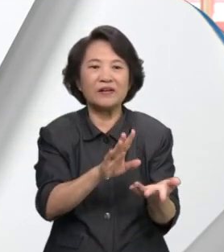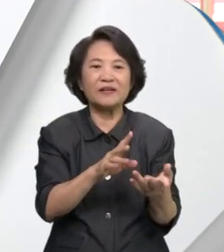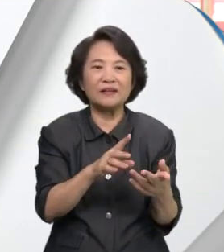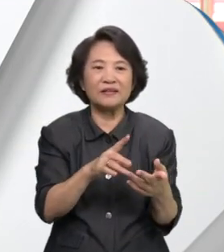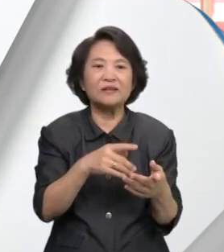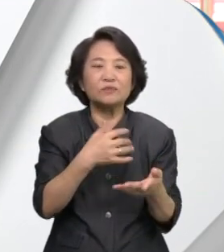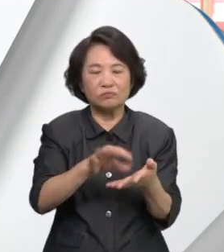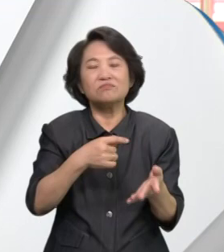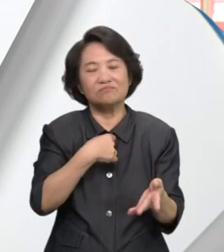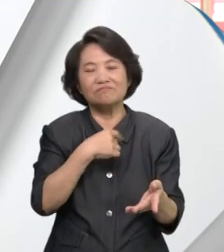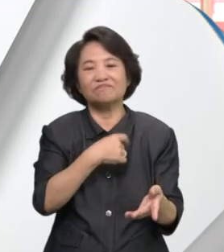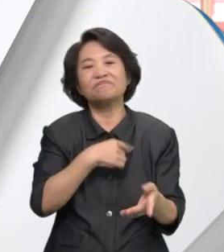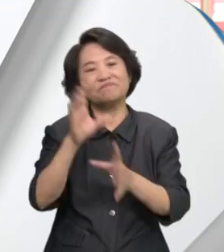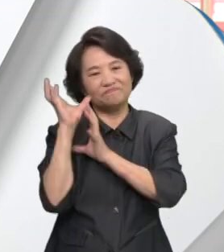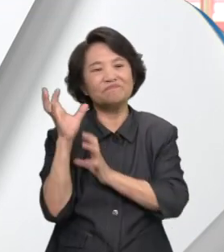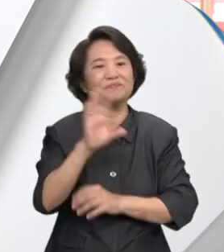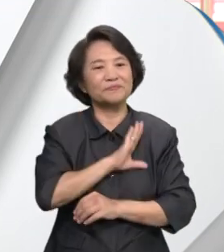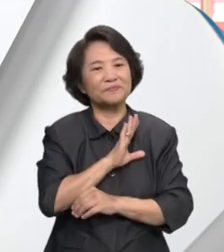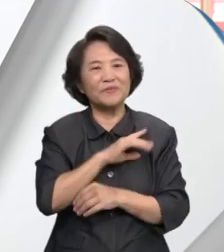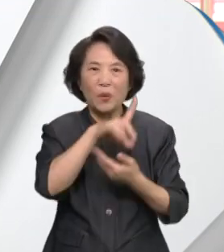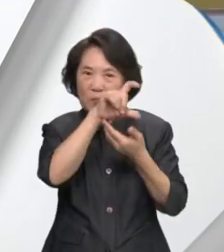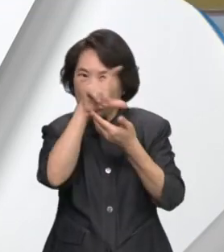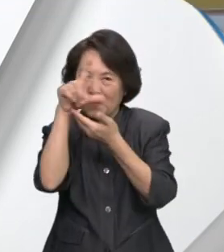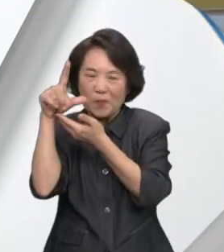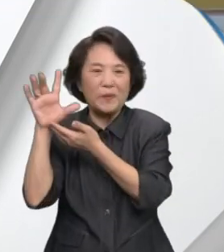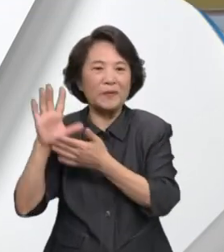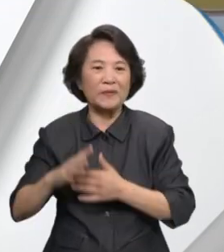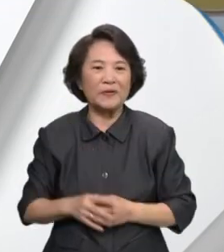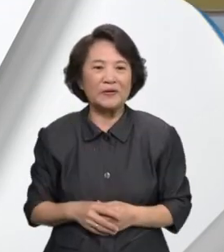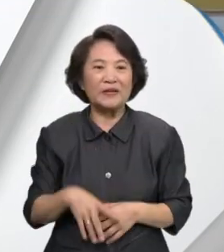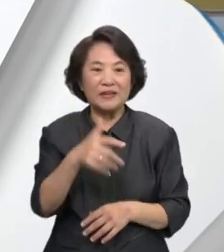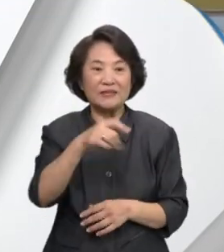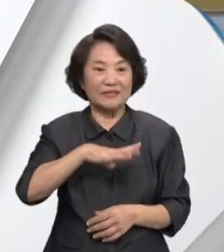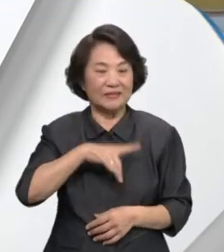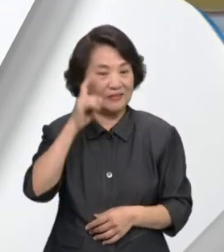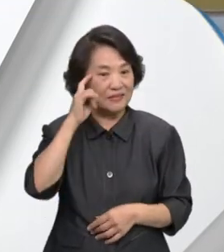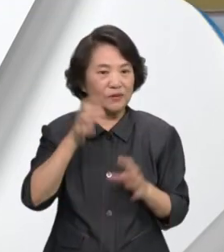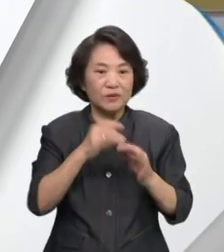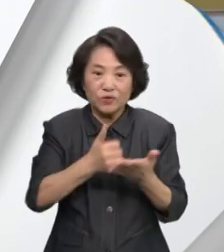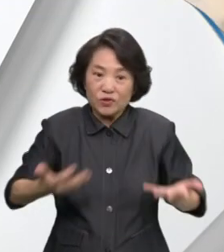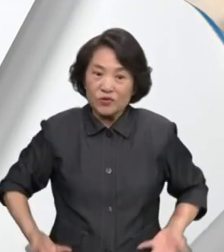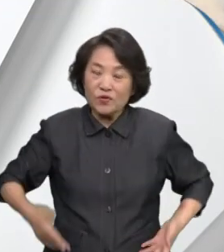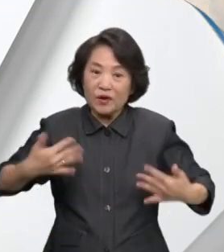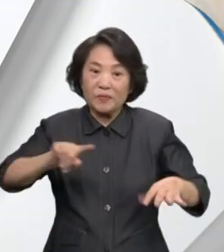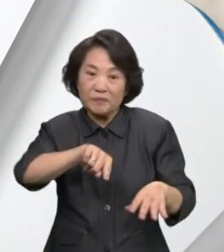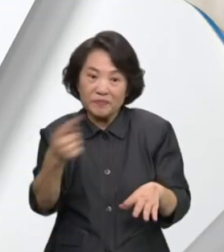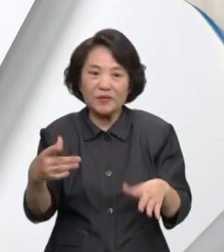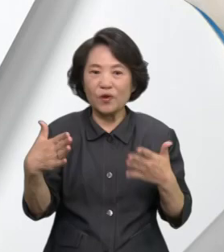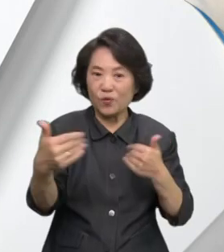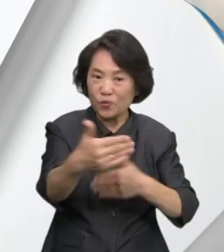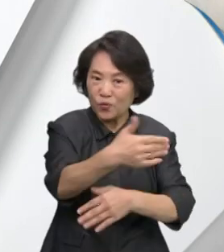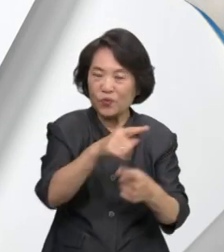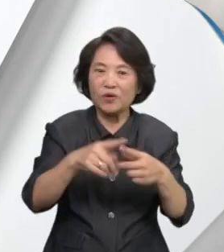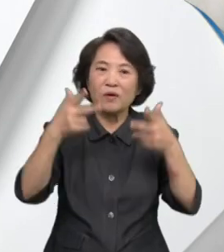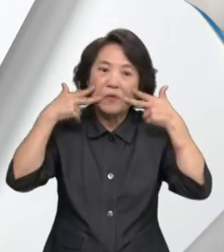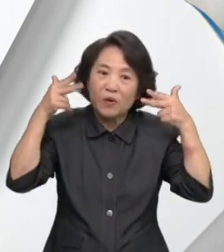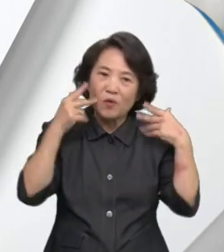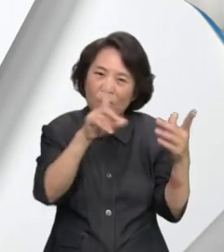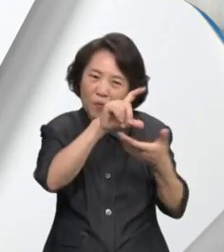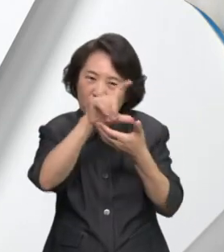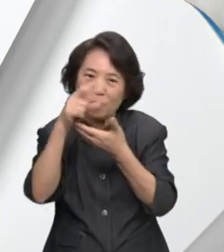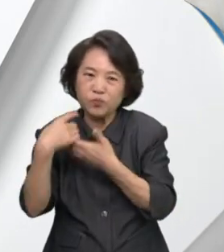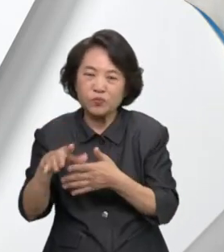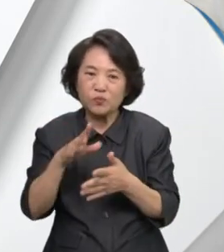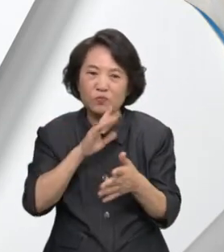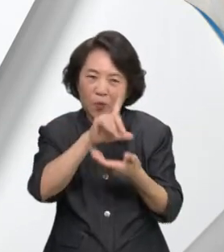个使命感，按你这一些。 车启军讲，佢系蛮爱退休，接下来还想去翕五名年初面，